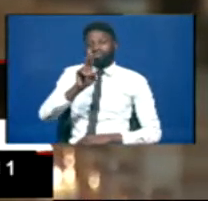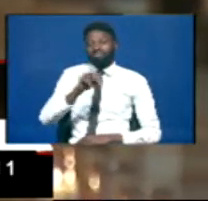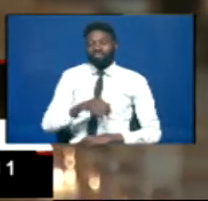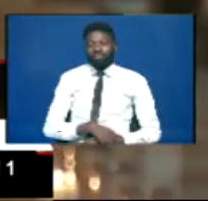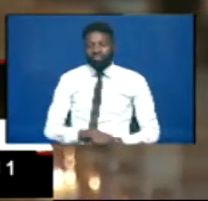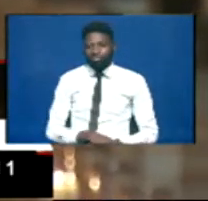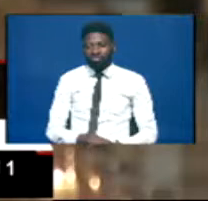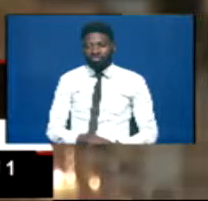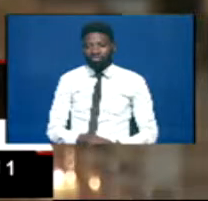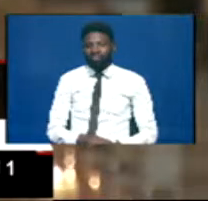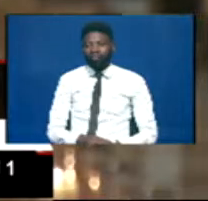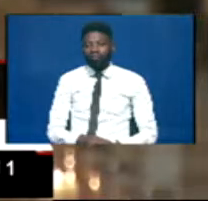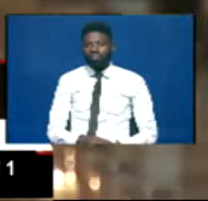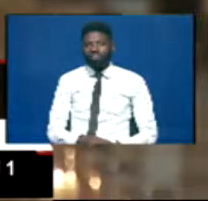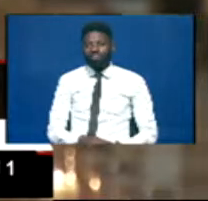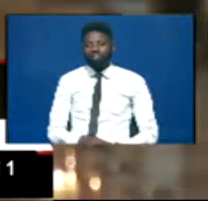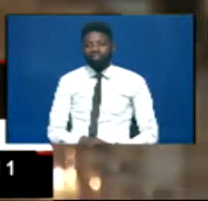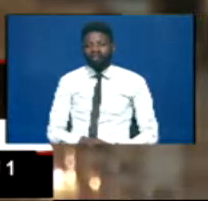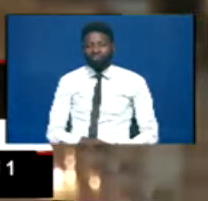makala yetu ya Dunia Wiki.